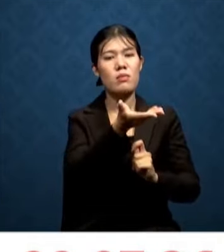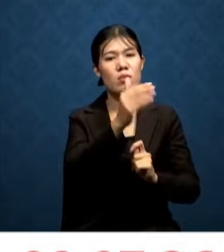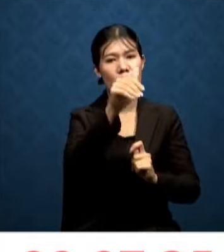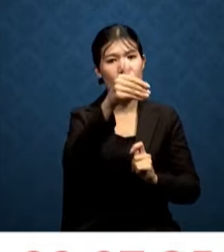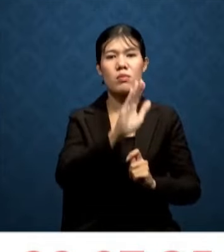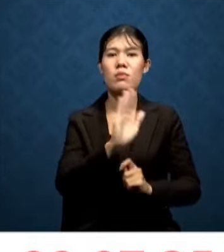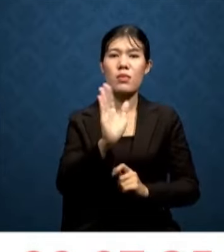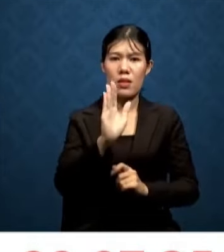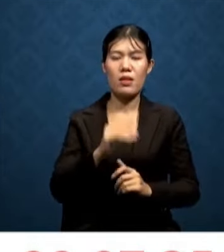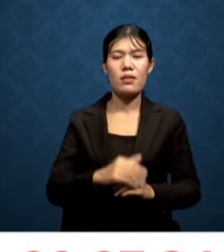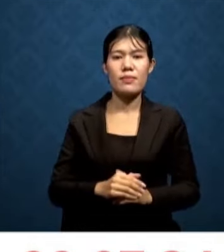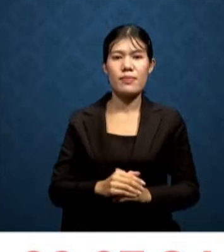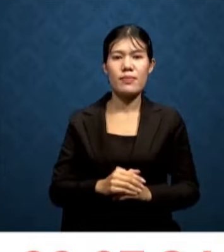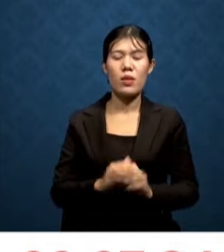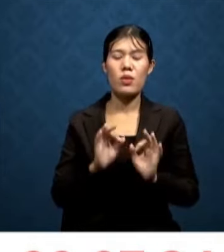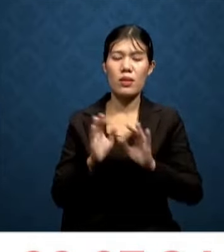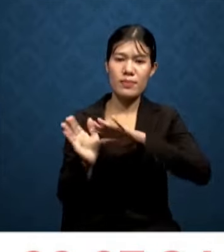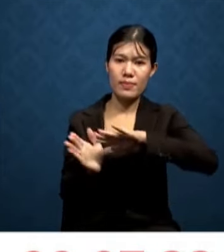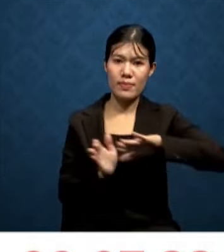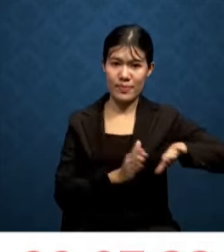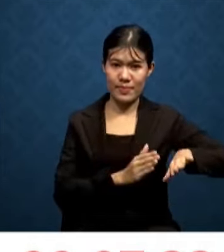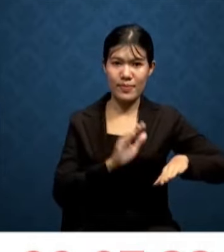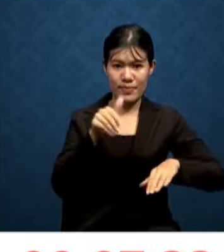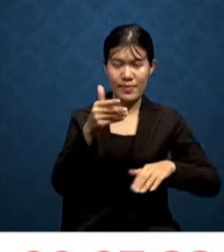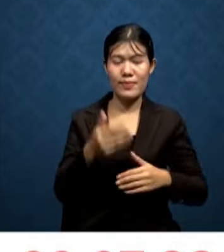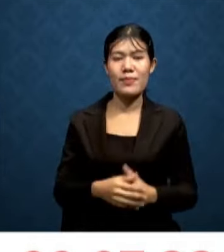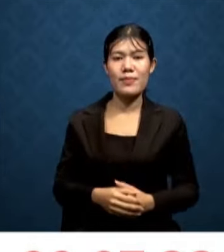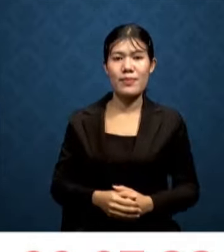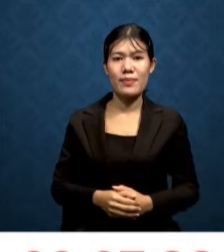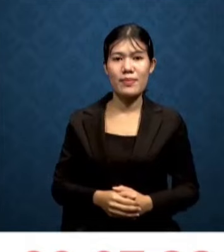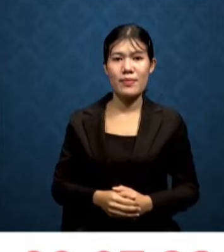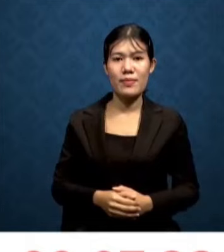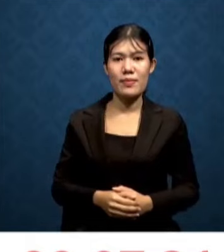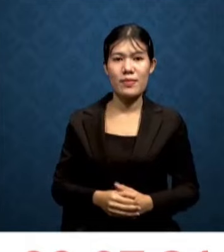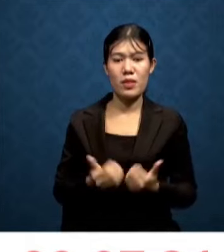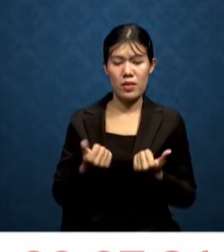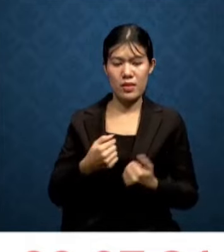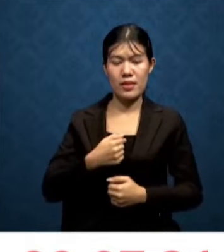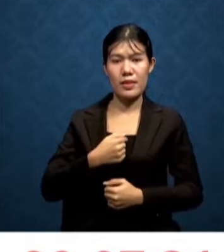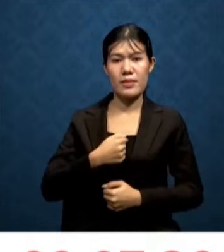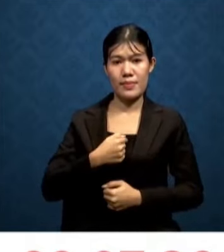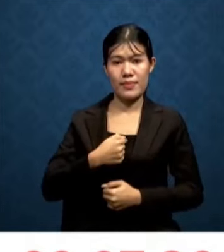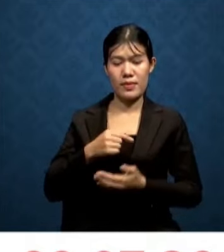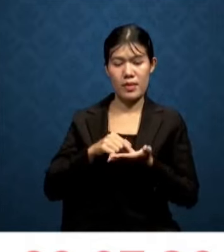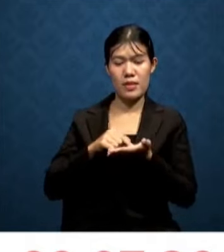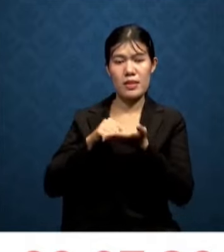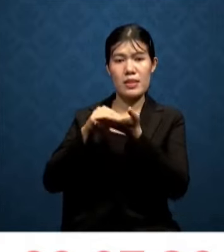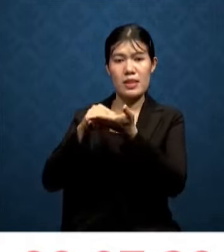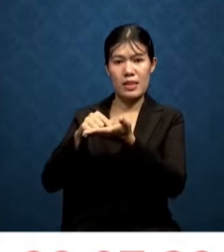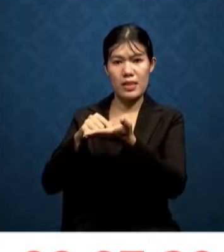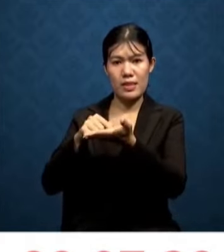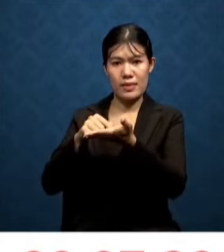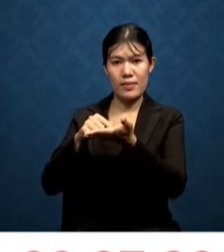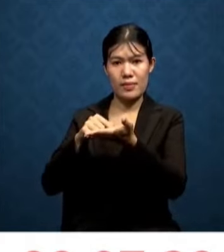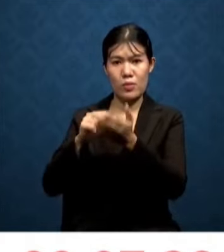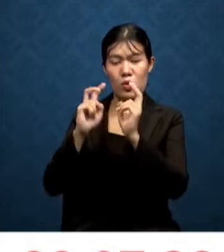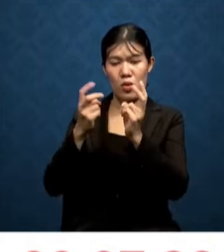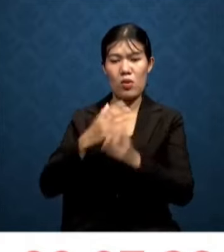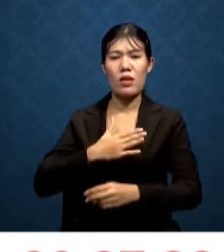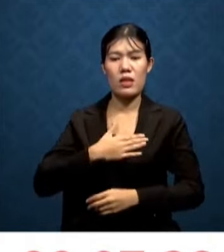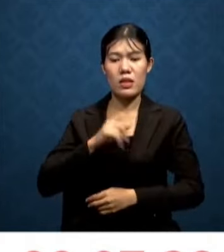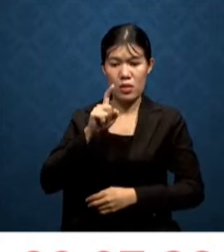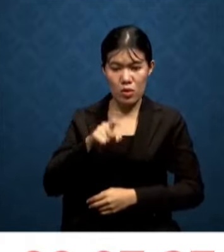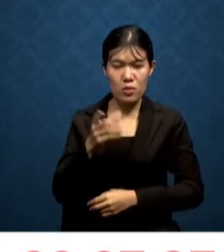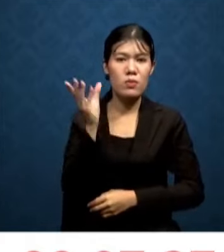ก็ถือว่าก็รับฟังแล้วก็ถึงเวลาที่ดิฉันจะได้เสนอยัตติก็ควรจะรับฟังเช่นเดียวกัน